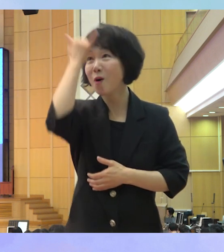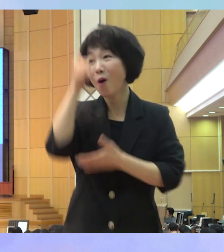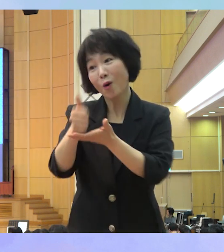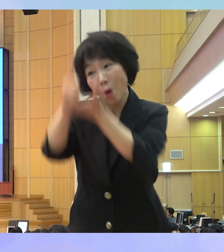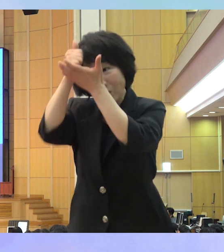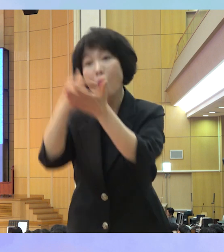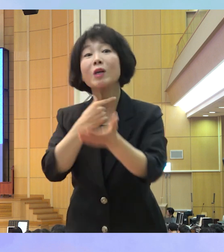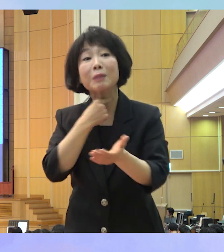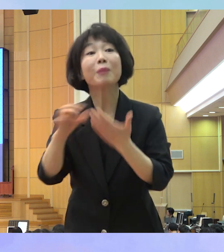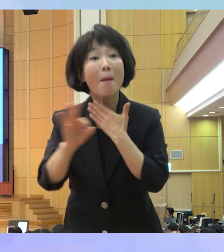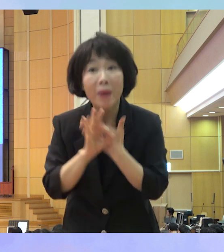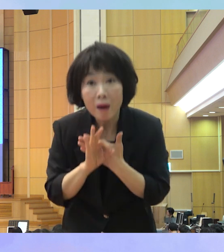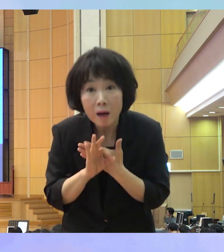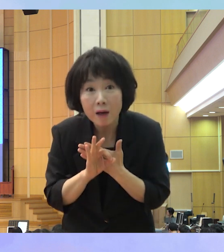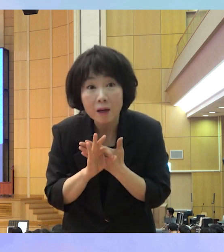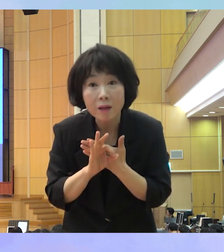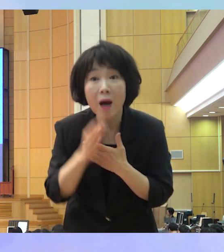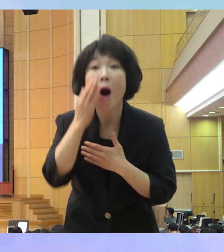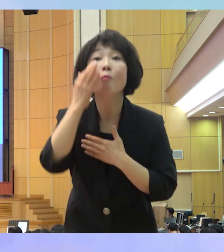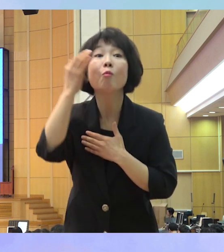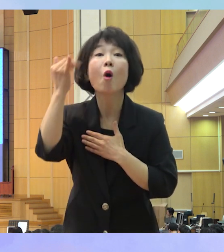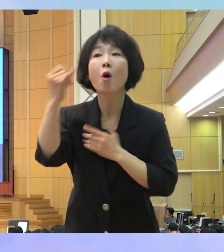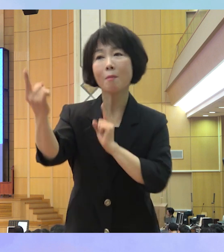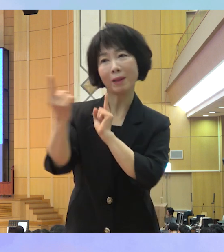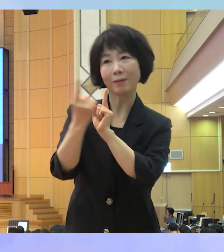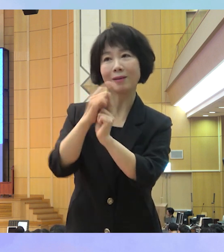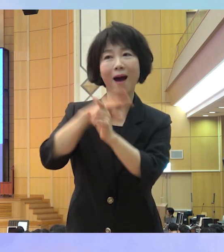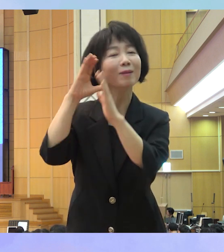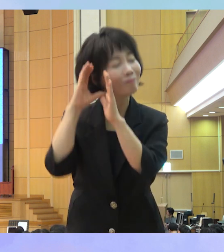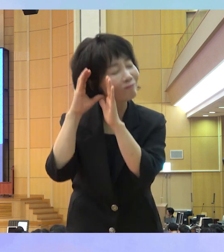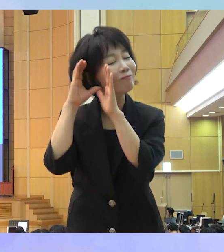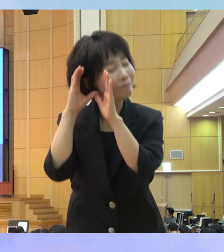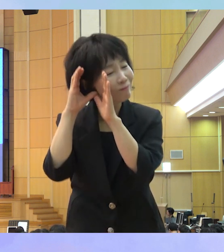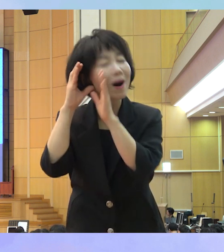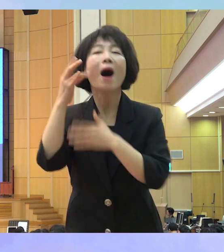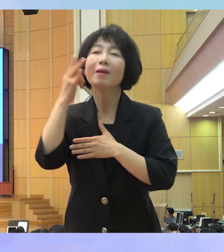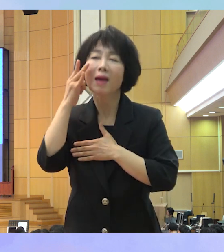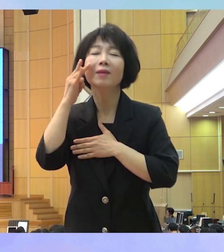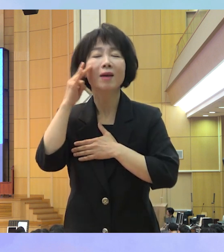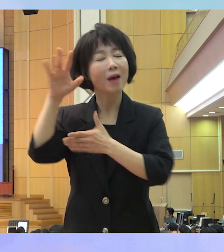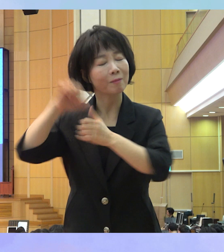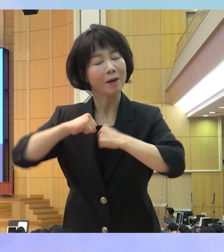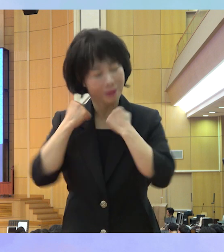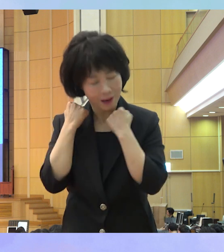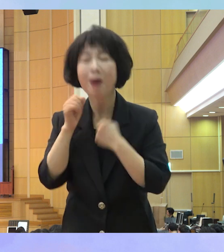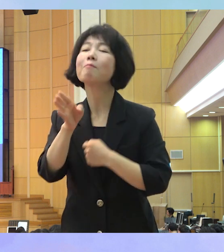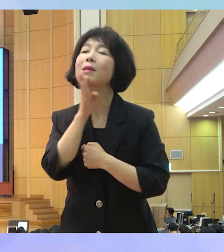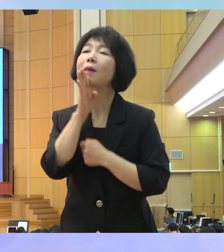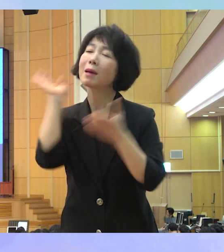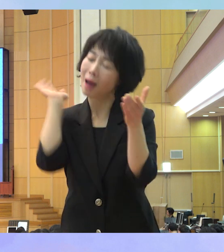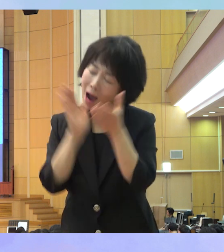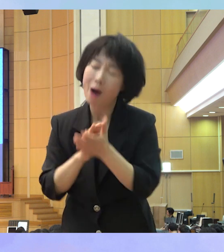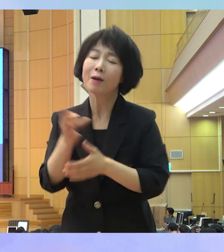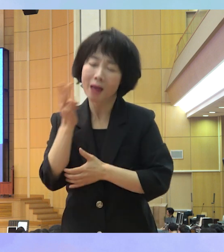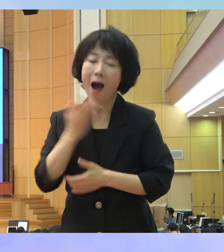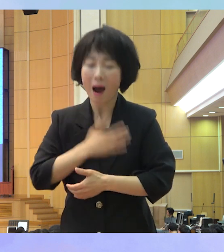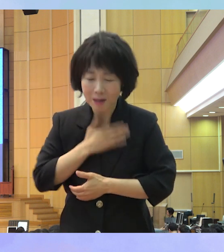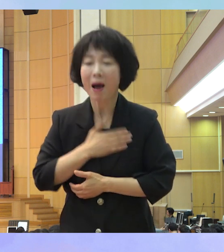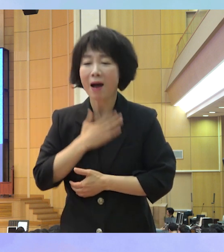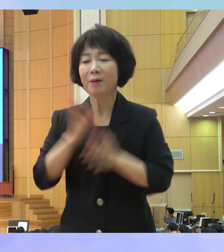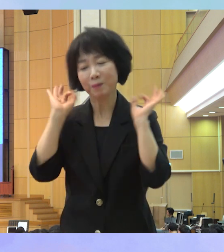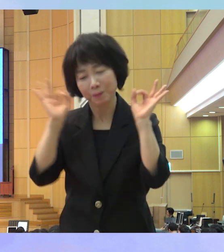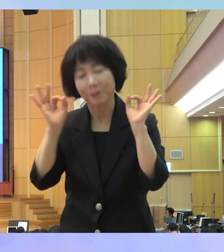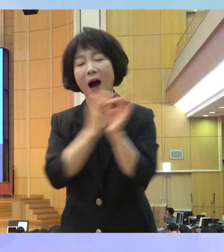성경적으로 효도하고 싶으신 분들은 부모님의 말씀을 잘 들어드리세요. 그리고 부모님 말씀에 맞다 하면서